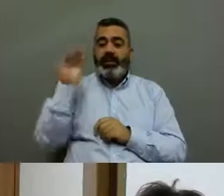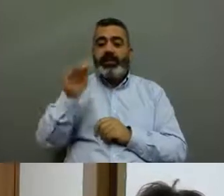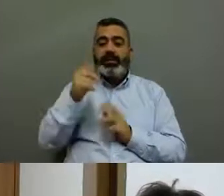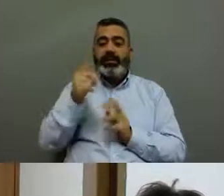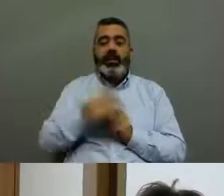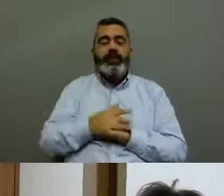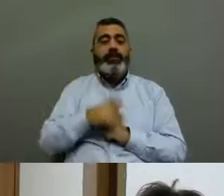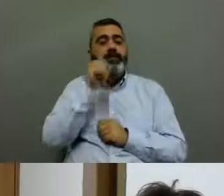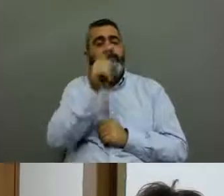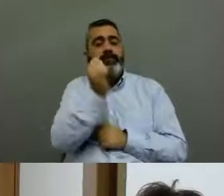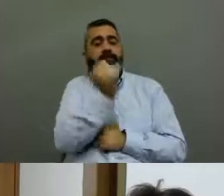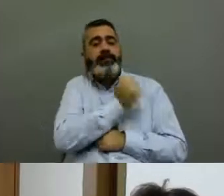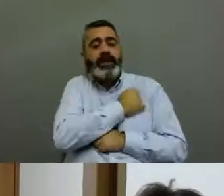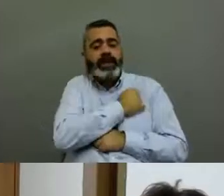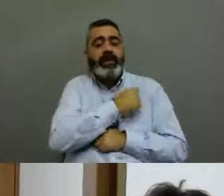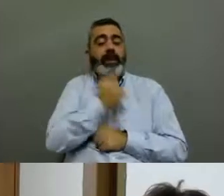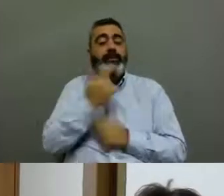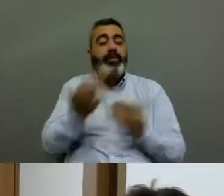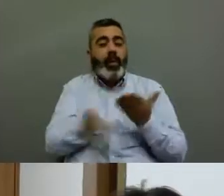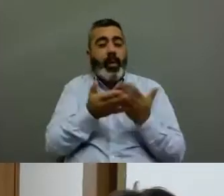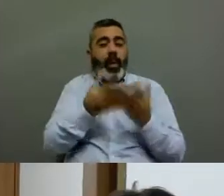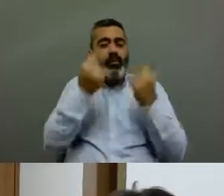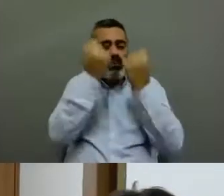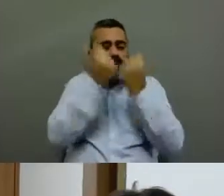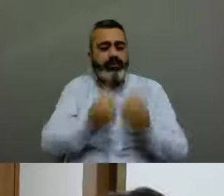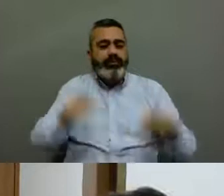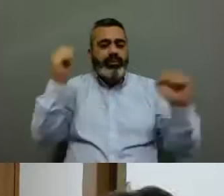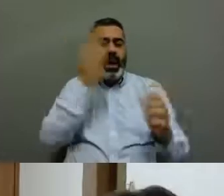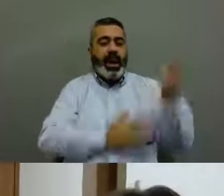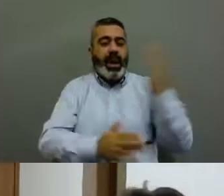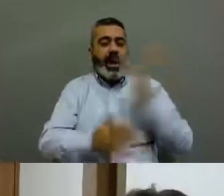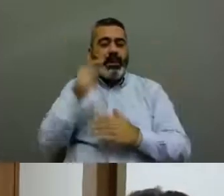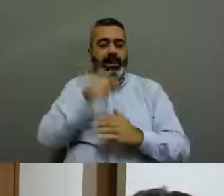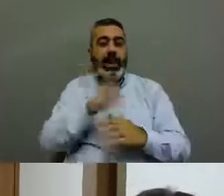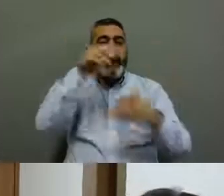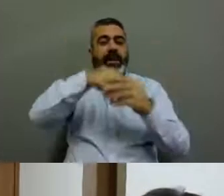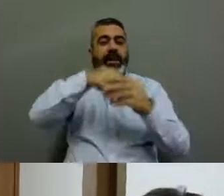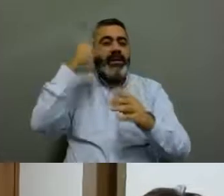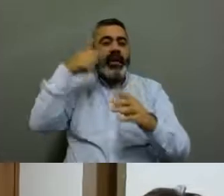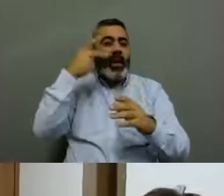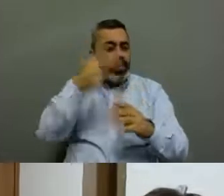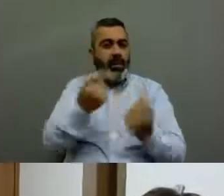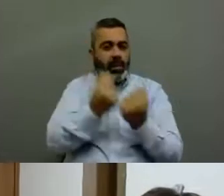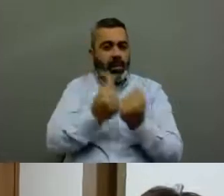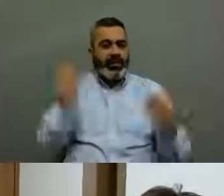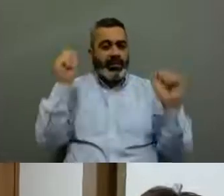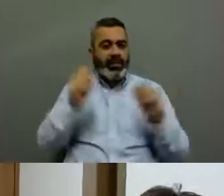πως προάγεται η χειραφέτηση των αναπήρων σε κάποια από τις ταινίες? Η πρώτη